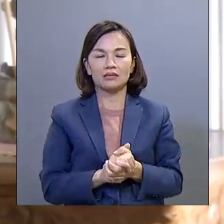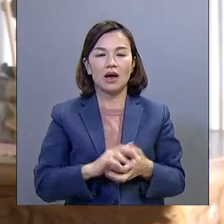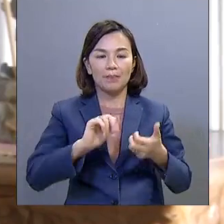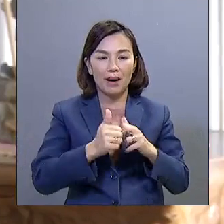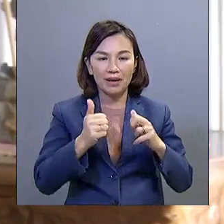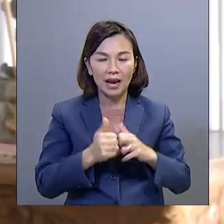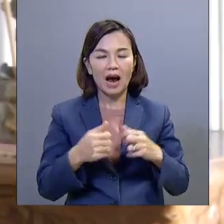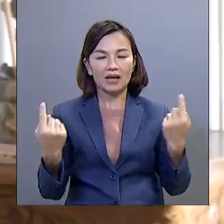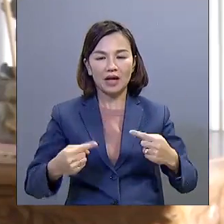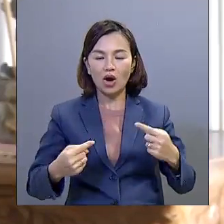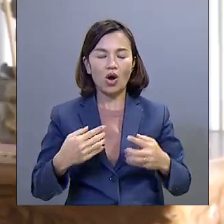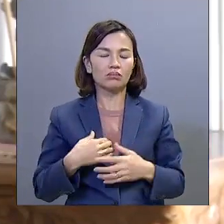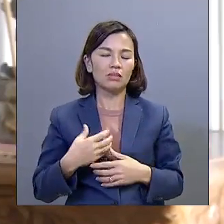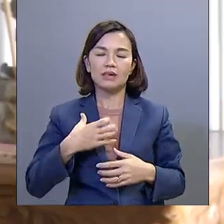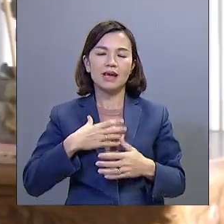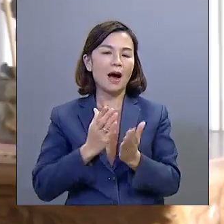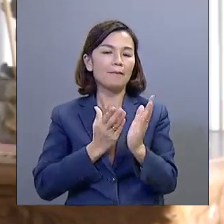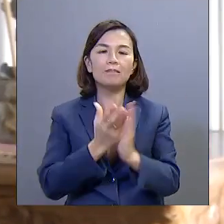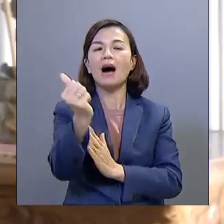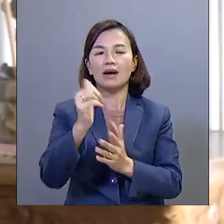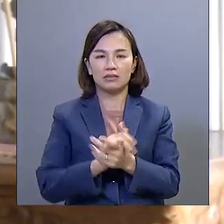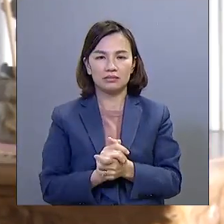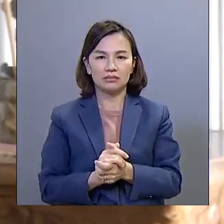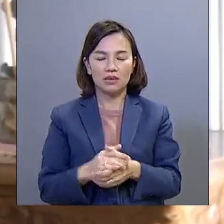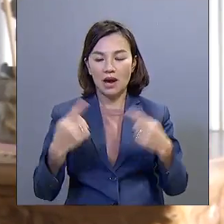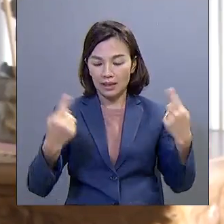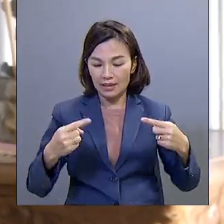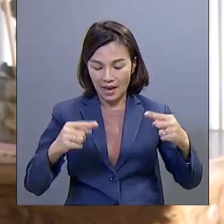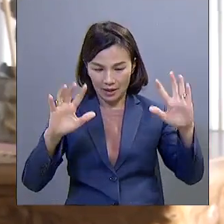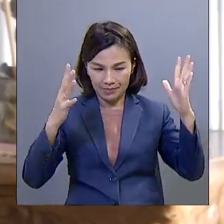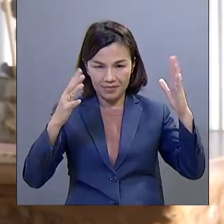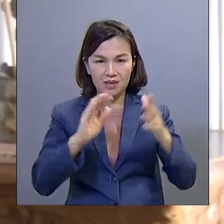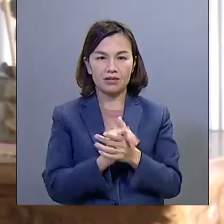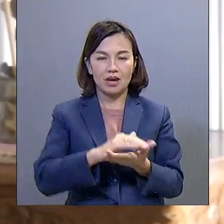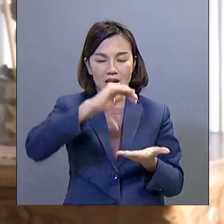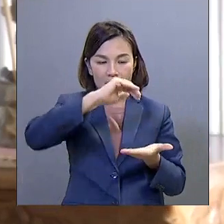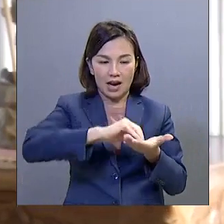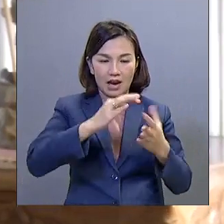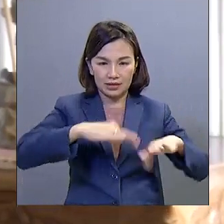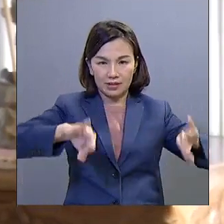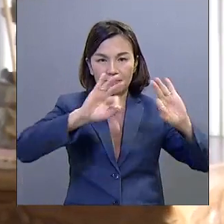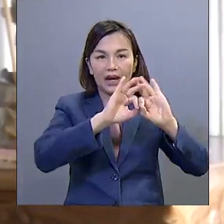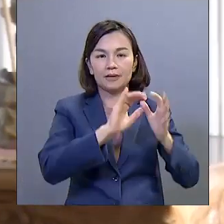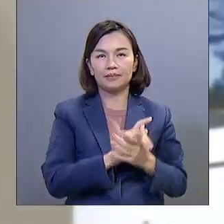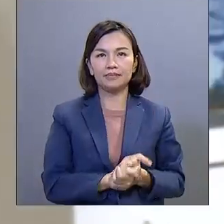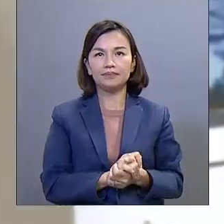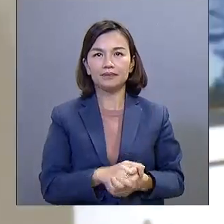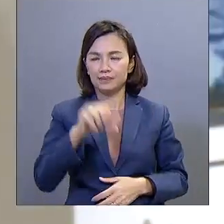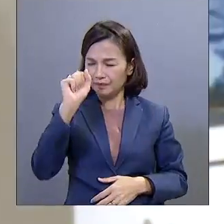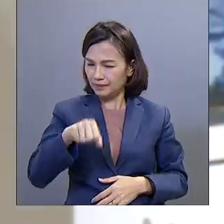ดไม่ให้มีความขัดแย้งเลย อันนี้ยังเป็นหัวใจสำคัญของการเดินหน ้ า ใช่ถูกต้อง